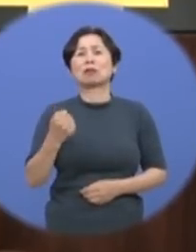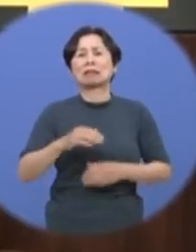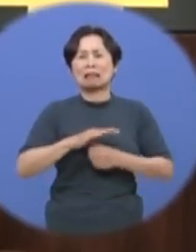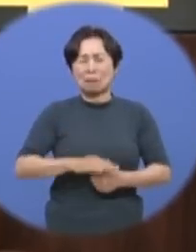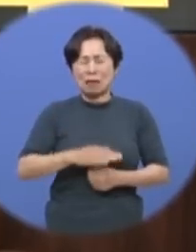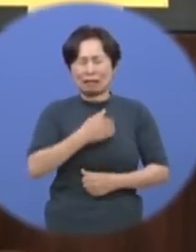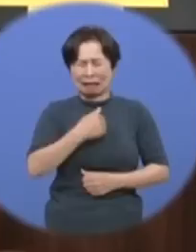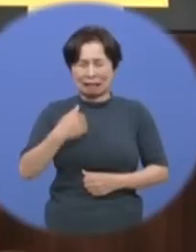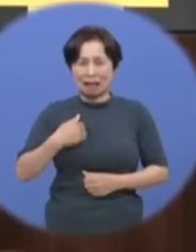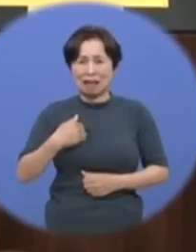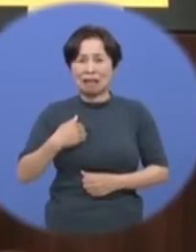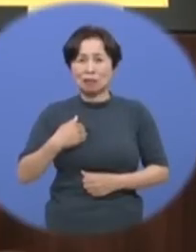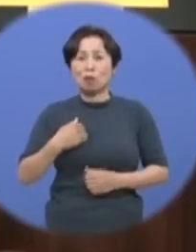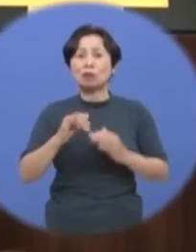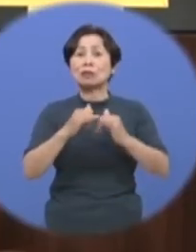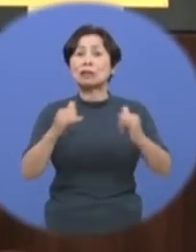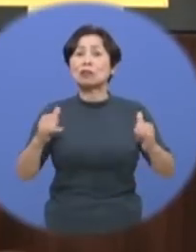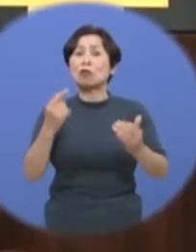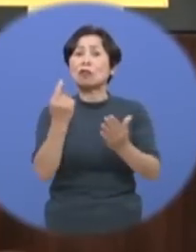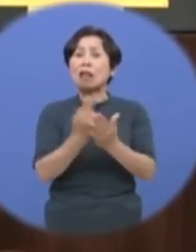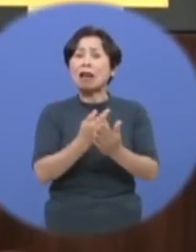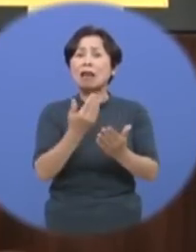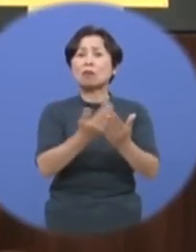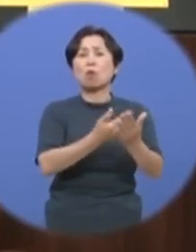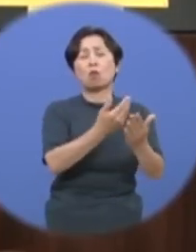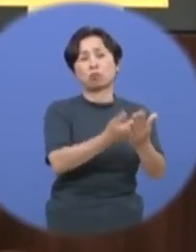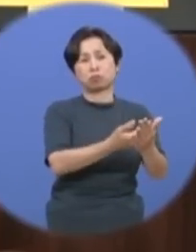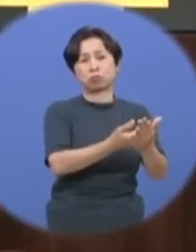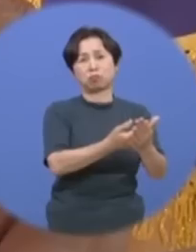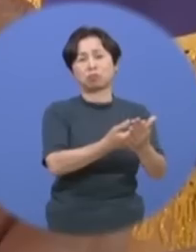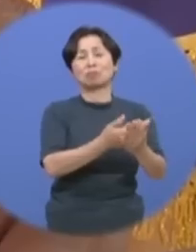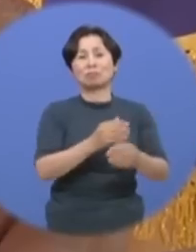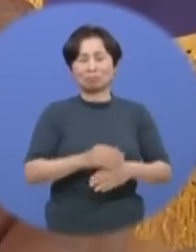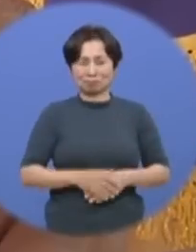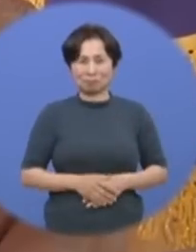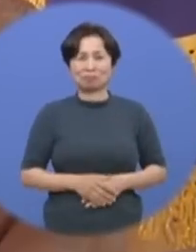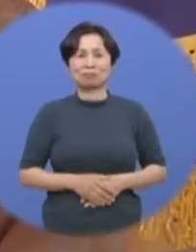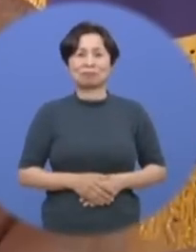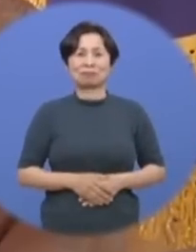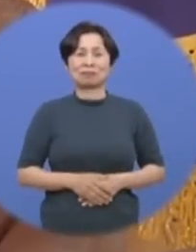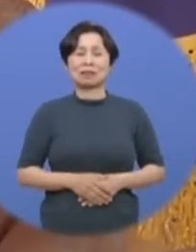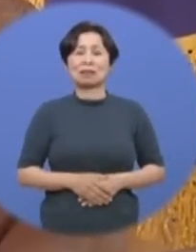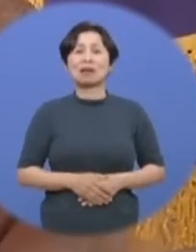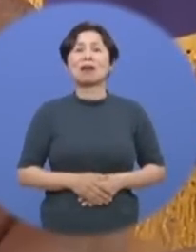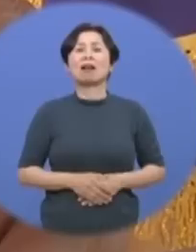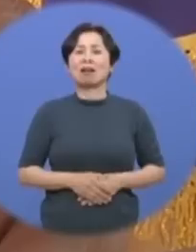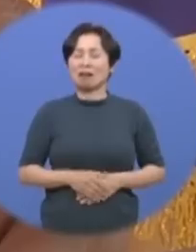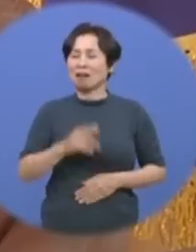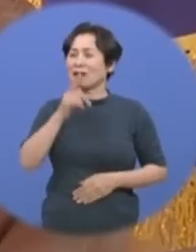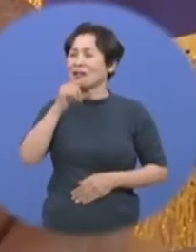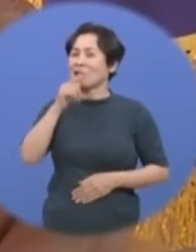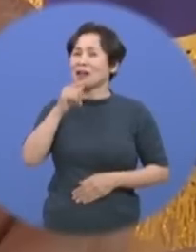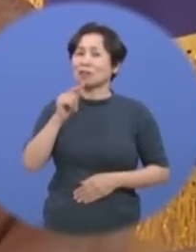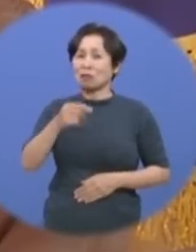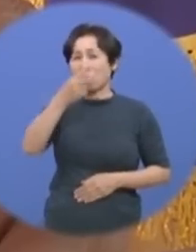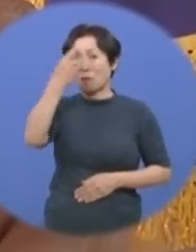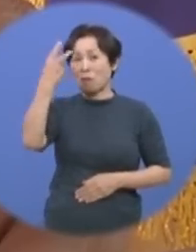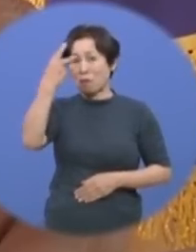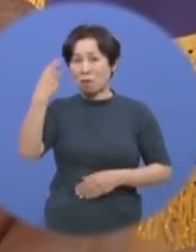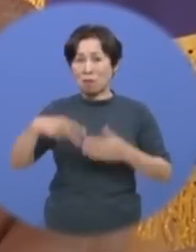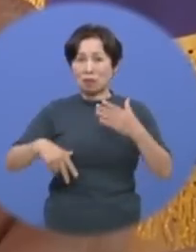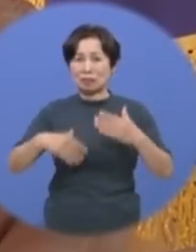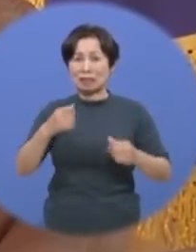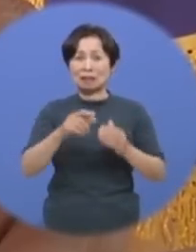てましたねそういう思いではありますねそのまあ開成高校時代に野球